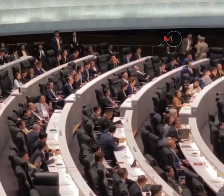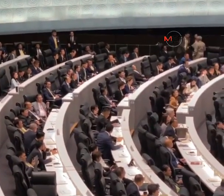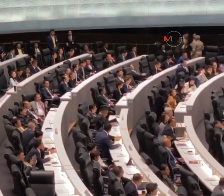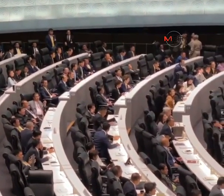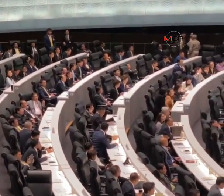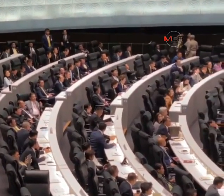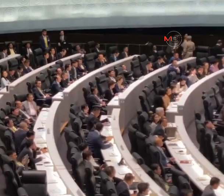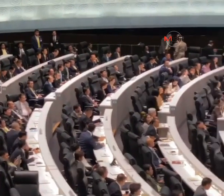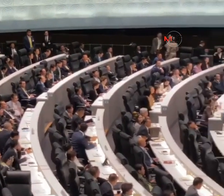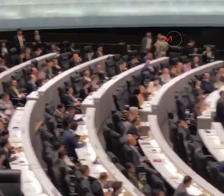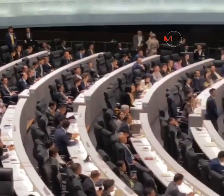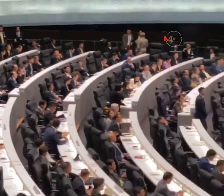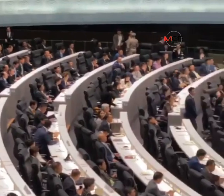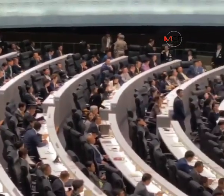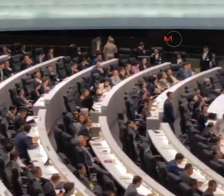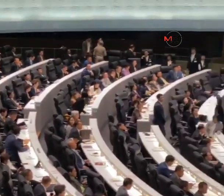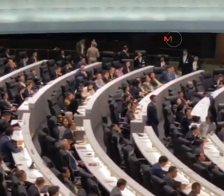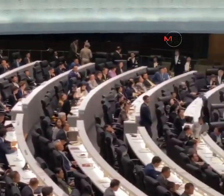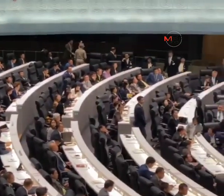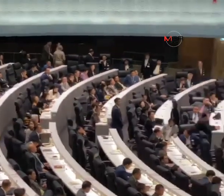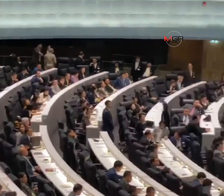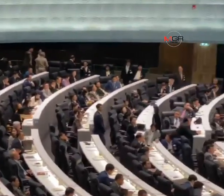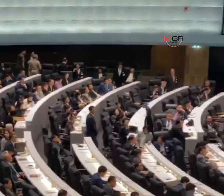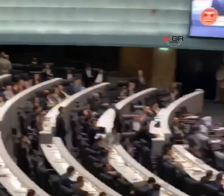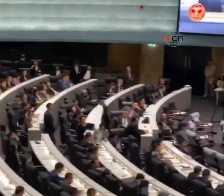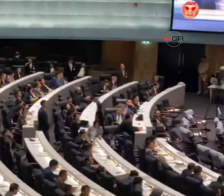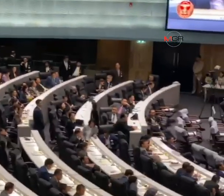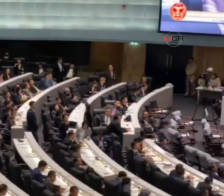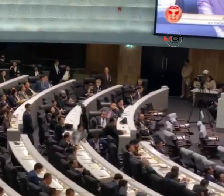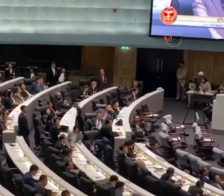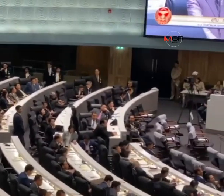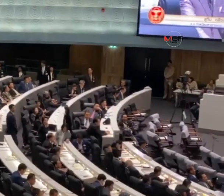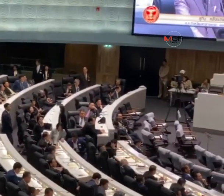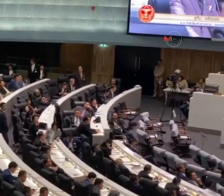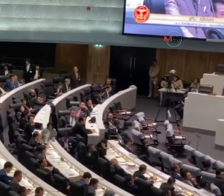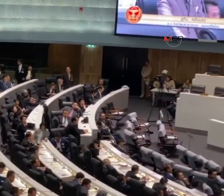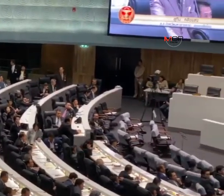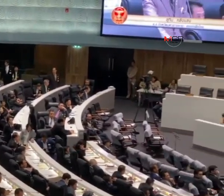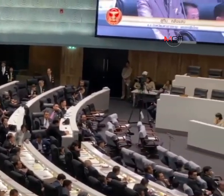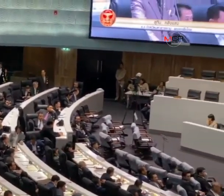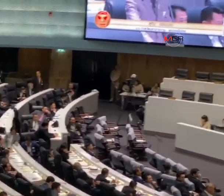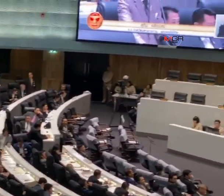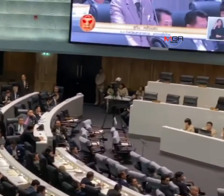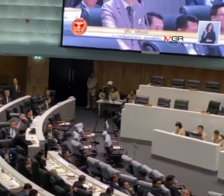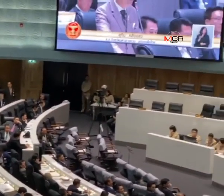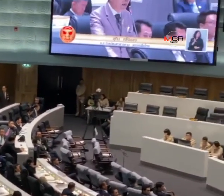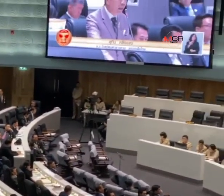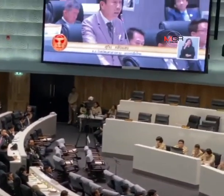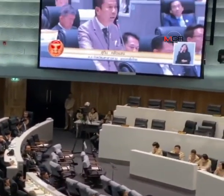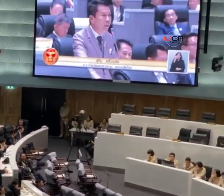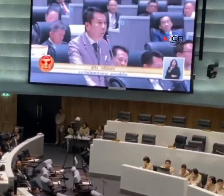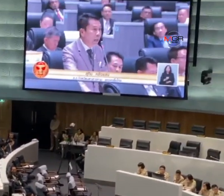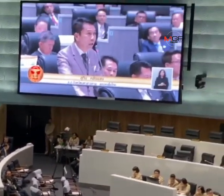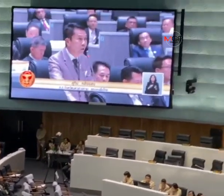จแล้วก็แก้ปัญหานั้นเป็นวิธีการที่เราทำตลอดเราไม่ได้ใช้วิธีการนับหมายนี้ก็ผมที่ได้ในฐาน